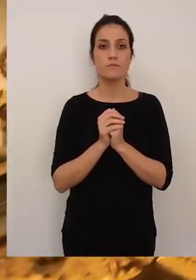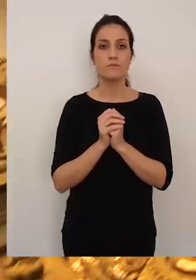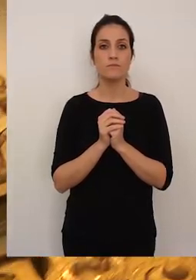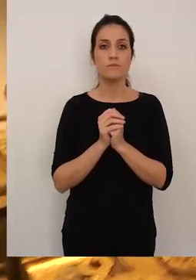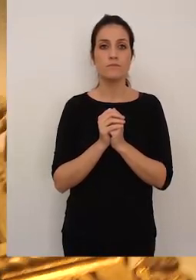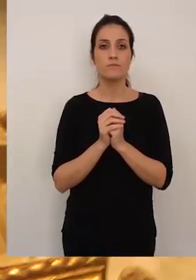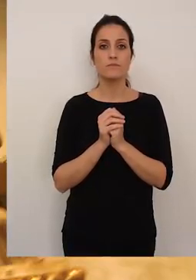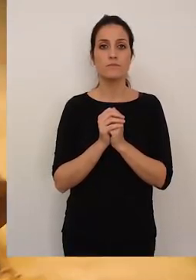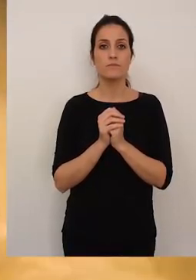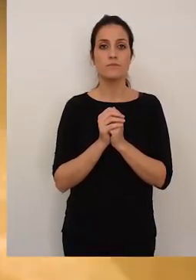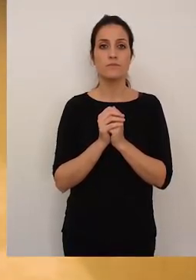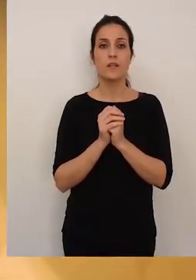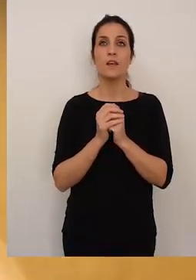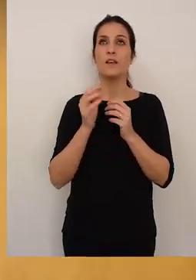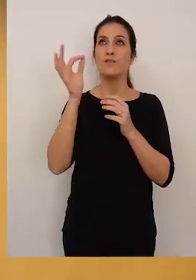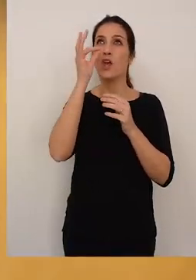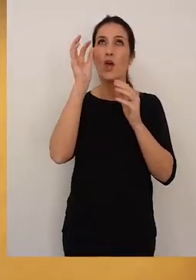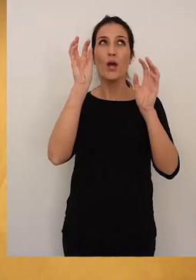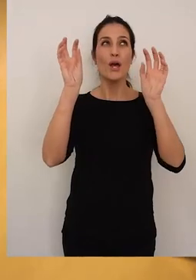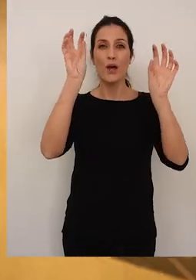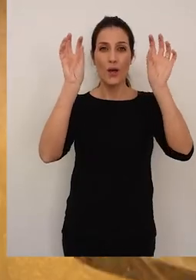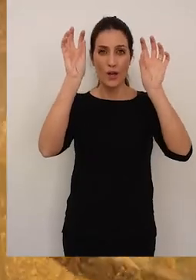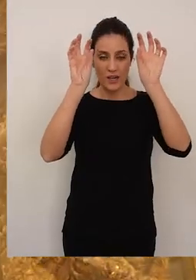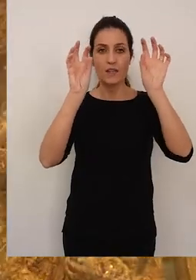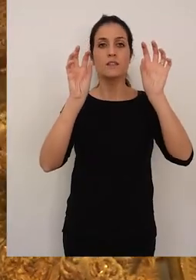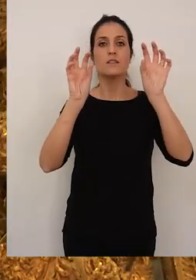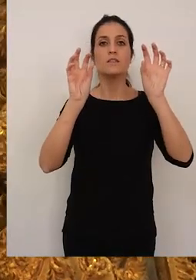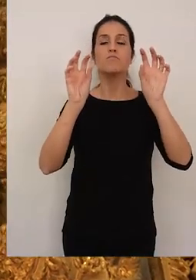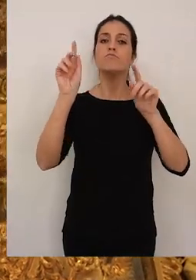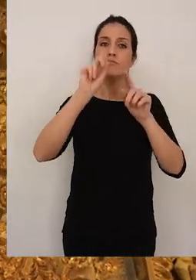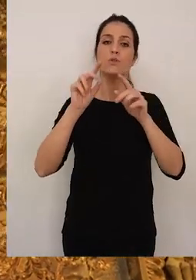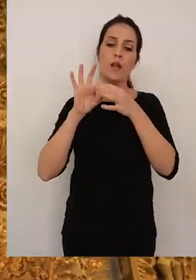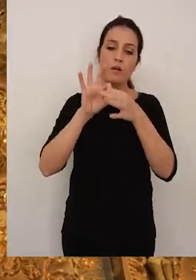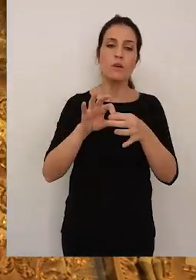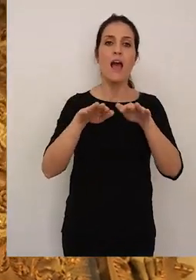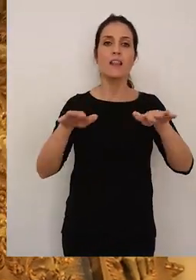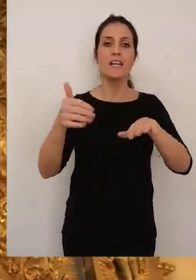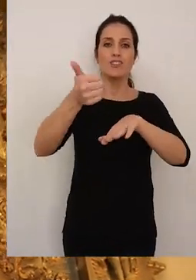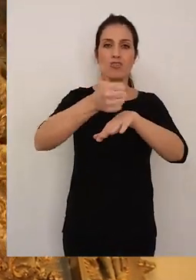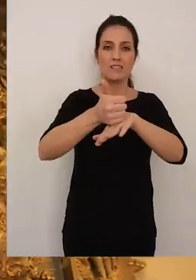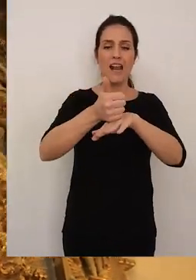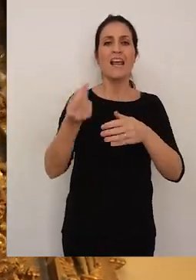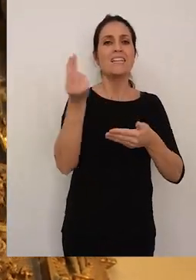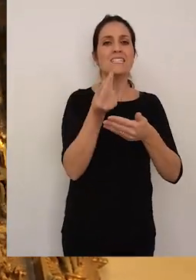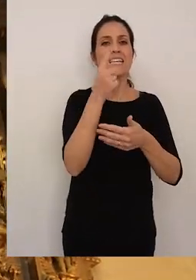Queste raffigurazioni di rara bellezza confluiscono nel sontuoso altare centrale, straripante di disegni